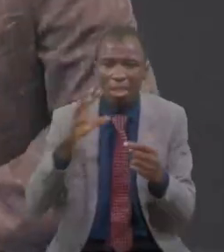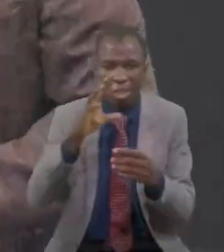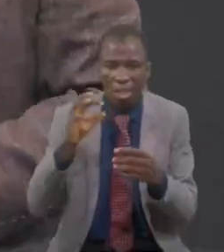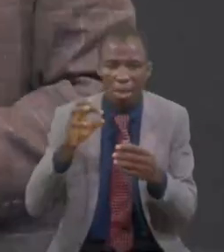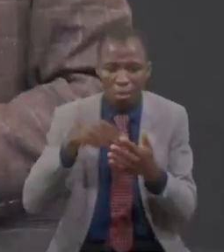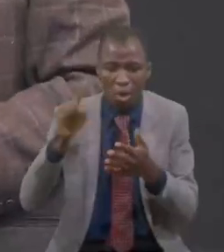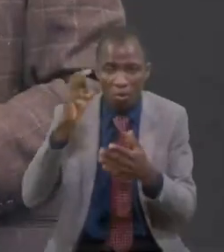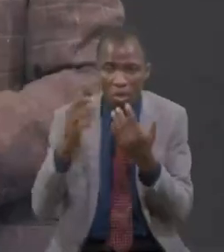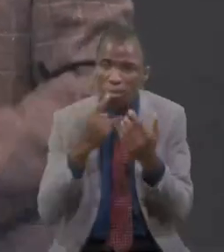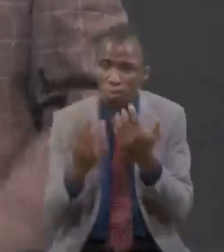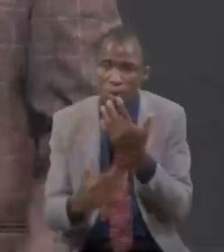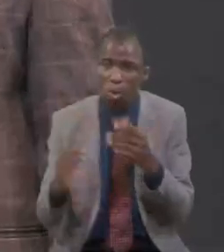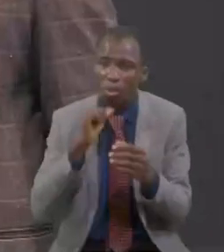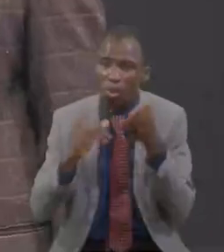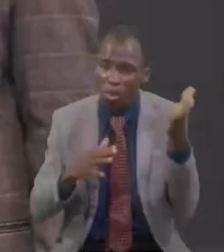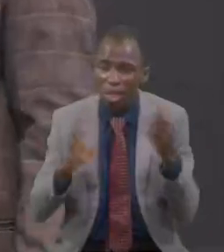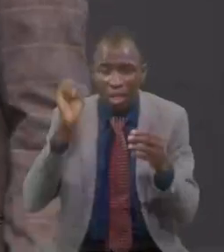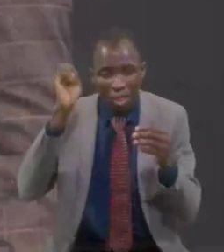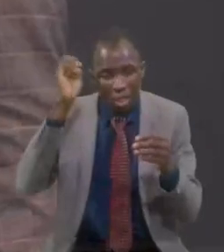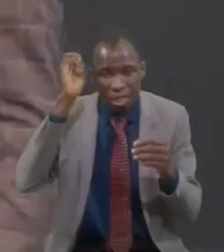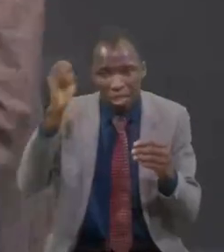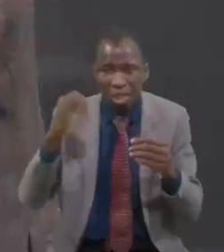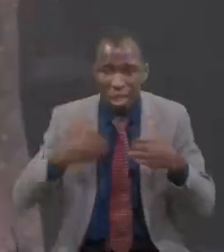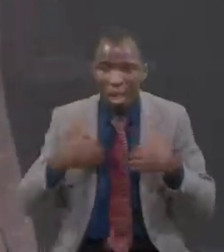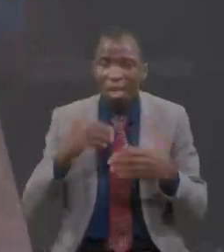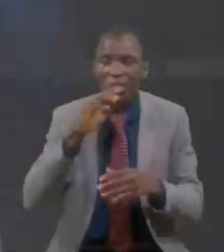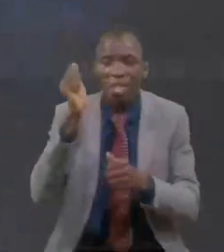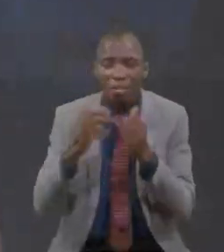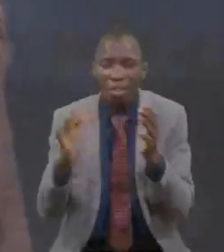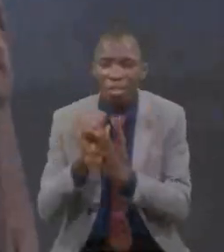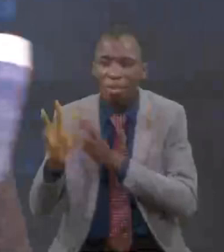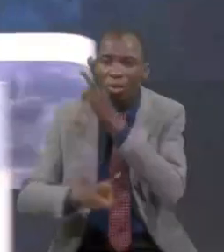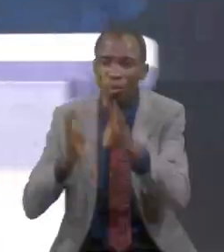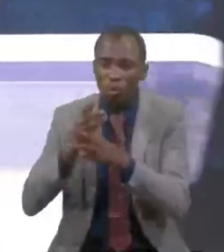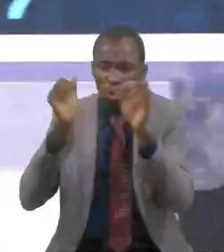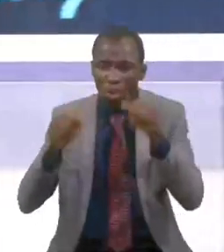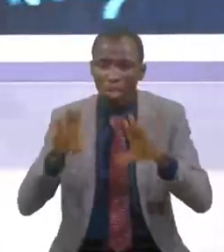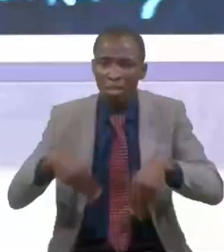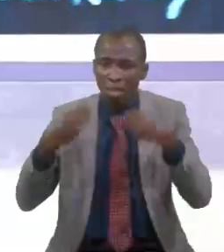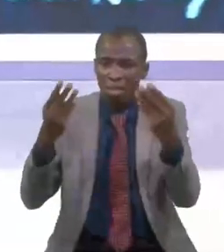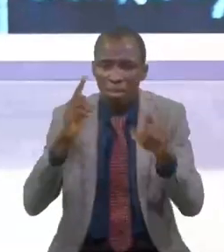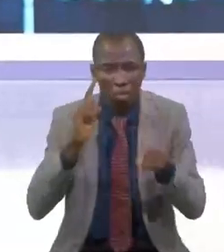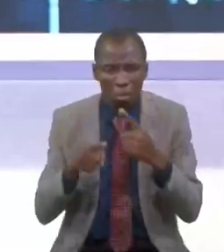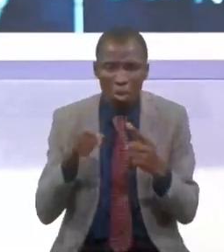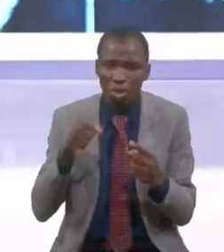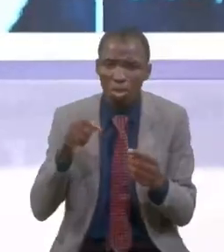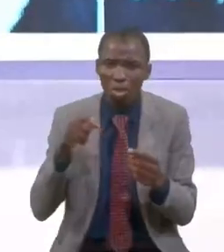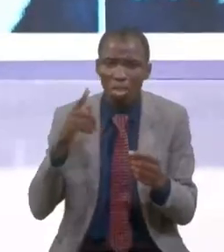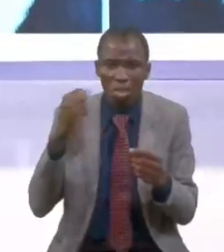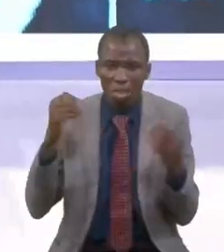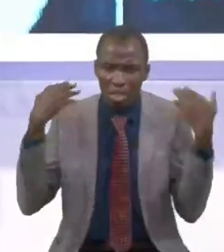tout ce que le monde peut donneré mais le signe du sang n'est pas là et si